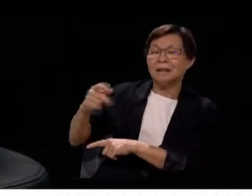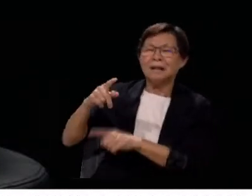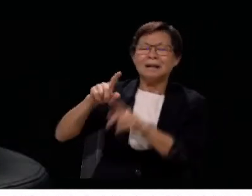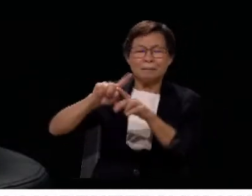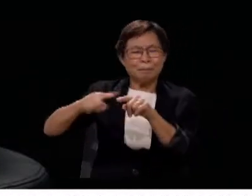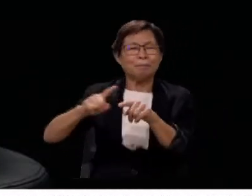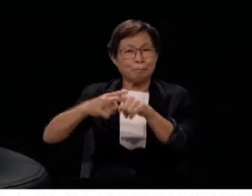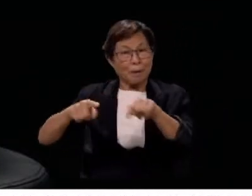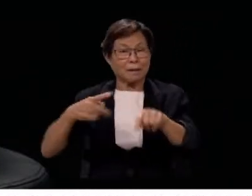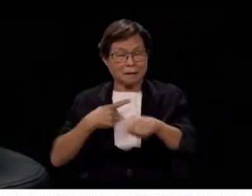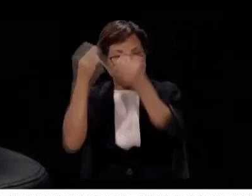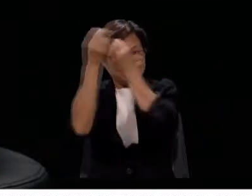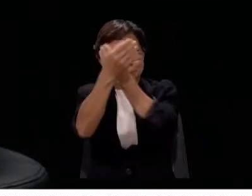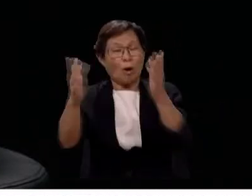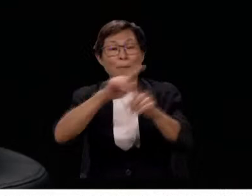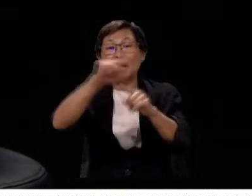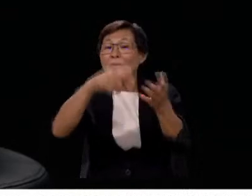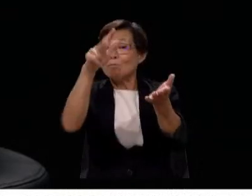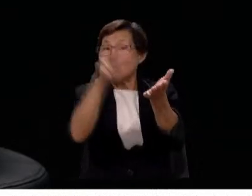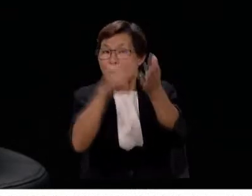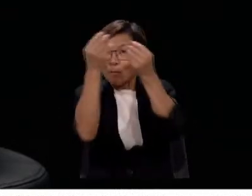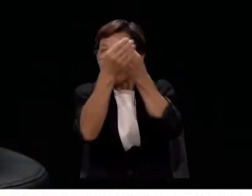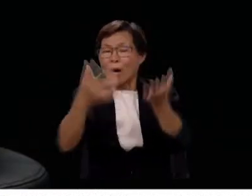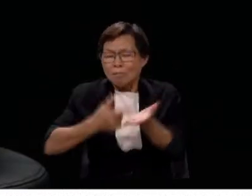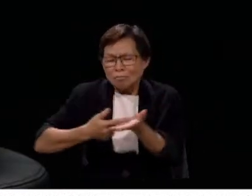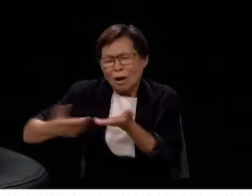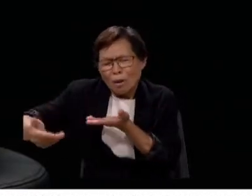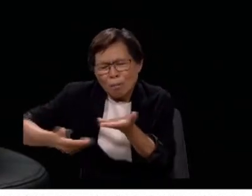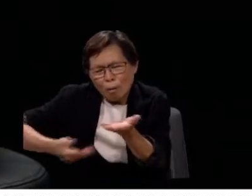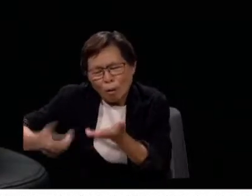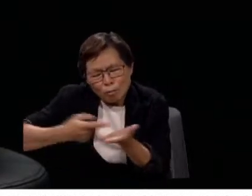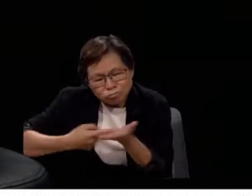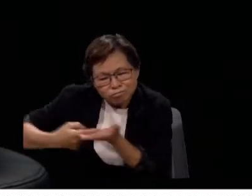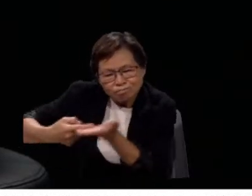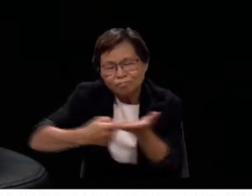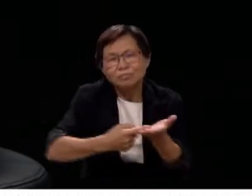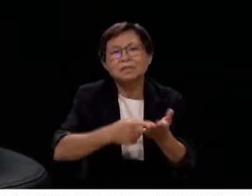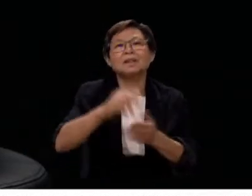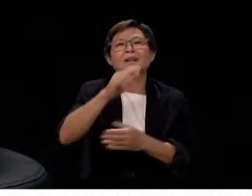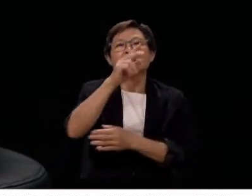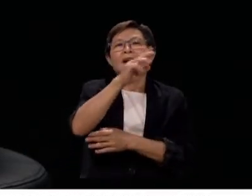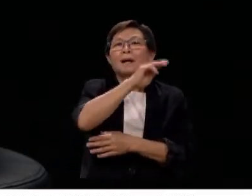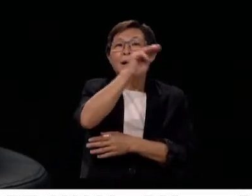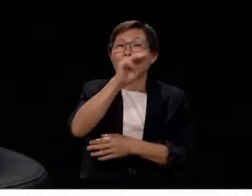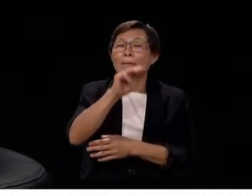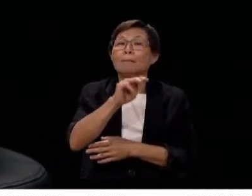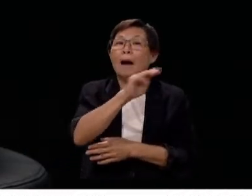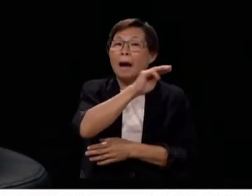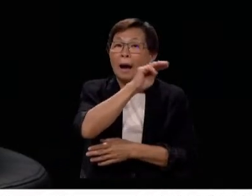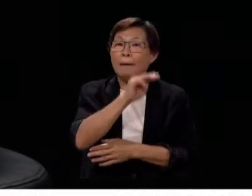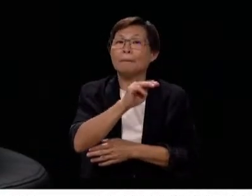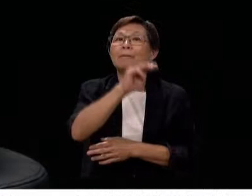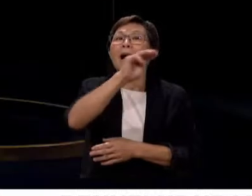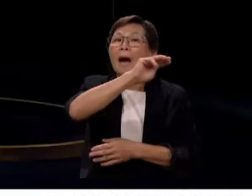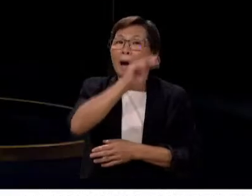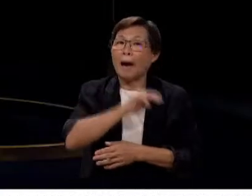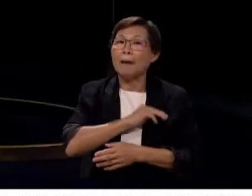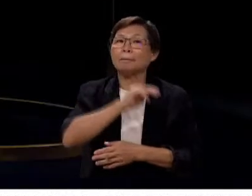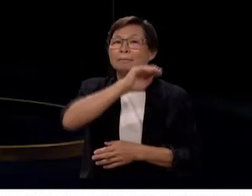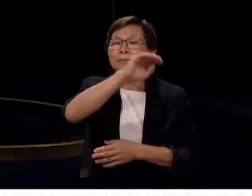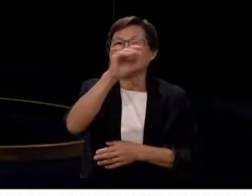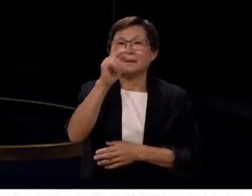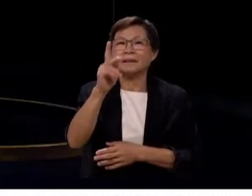akan umumkan bila dapat di mu'tamad kan Ayah mana perundingan ini melibatkan alaikum dikejar ayat kementerian keuangan dan juga kemudian